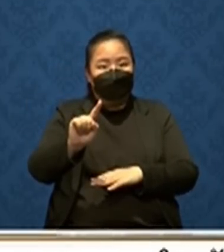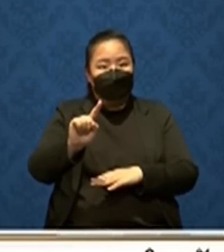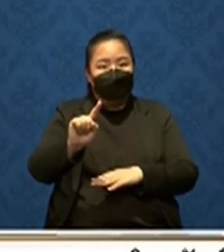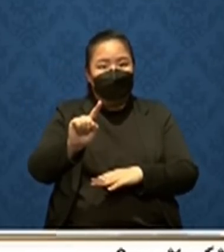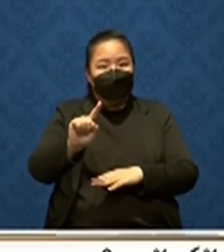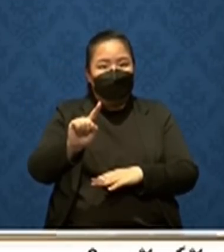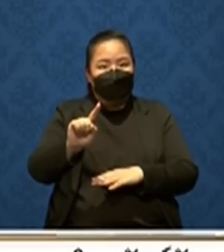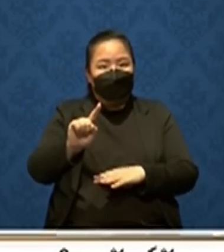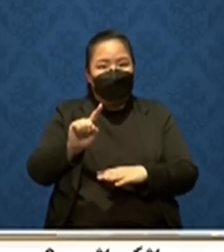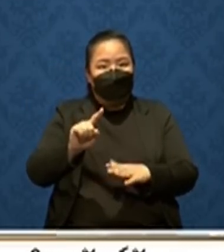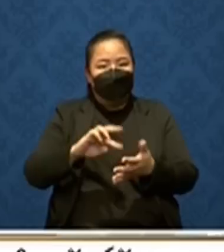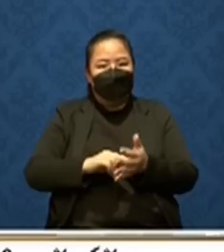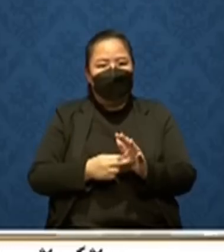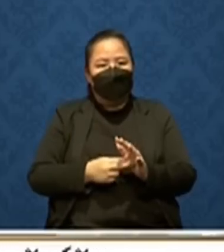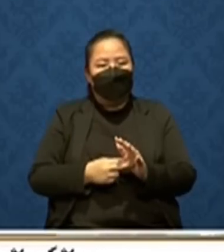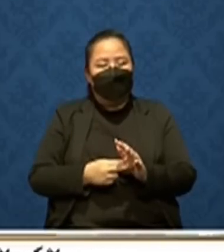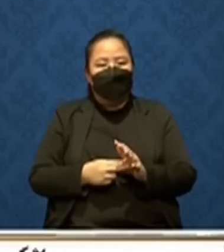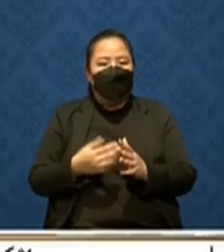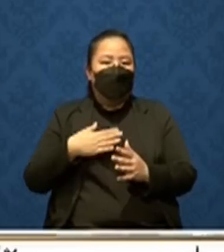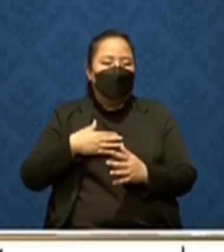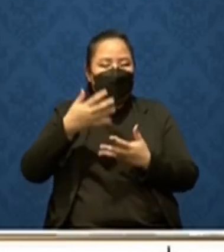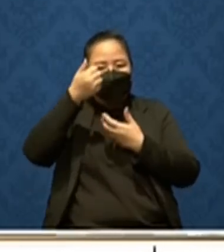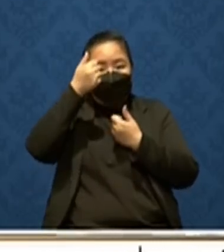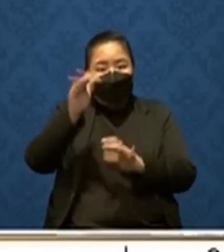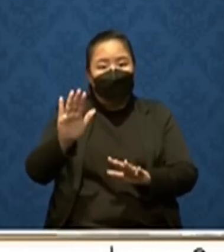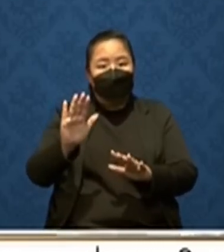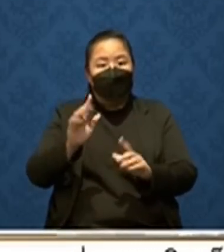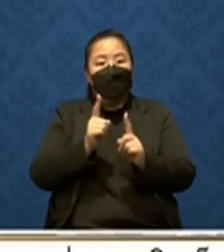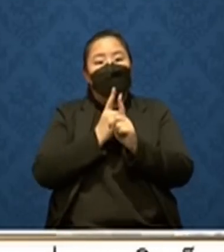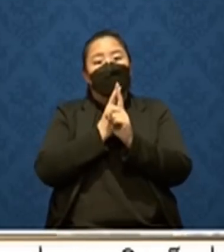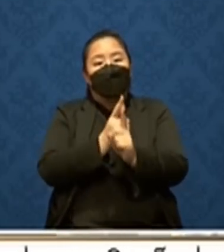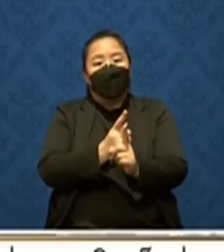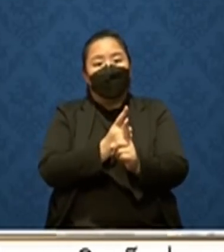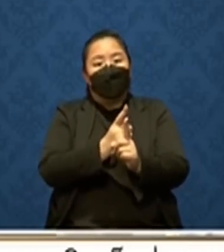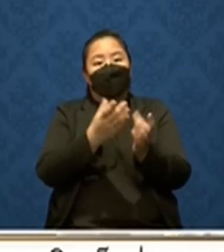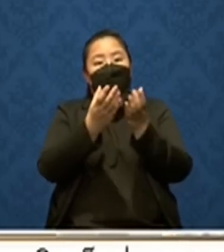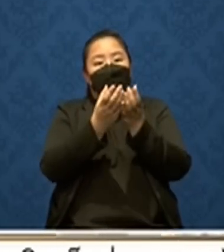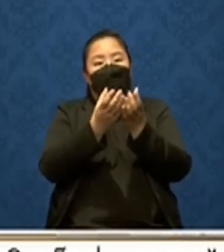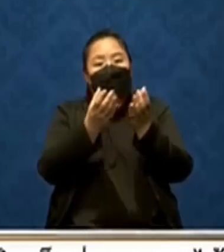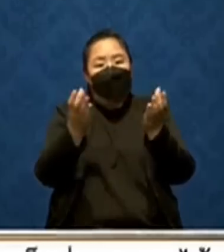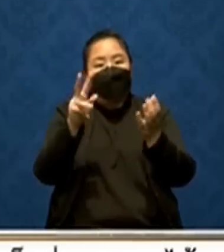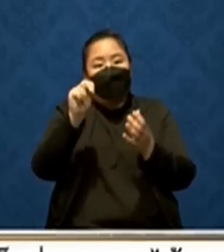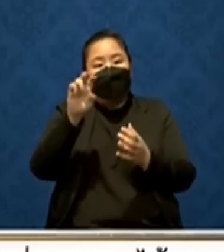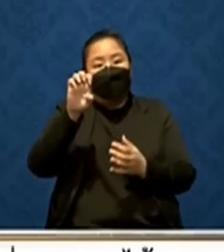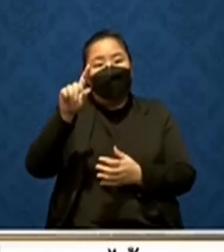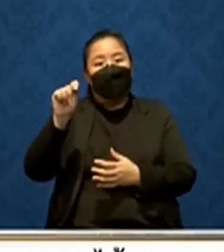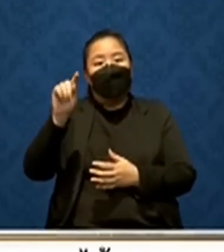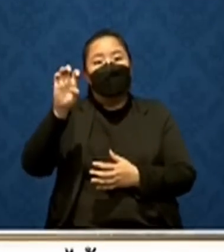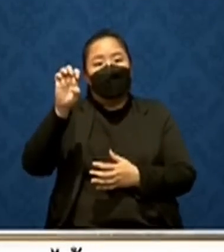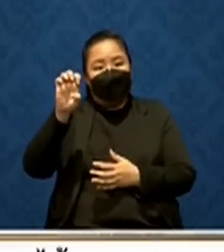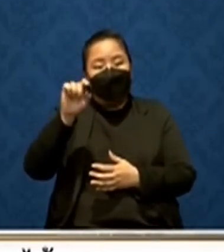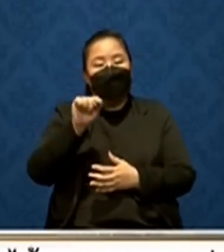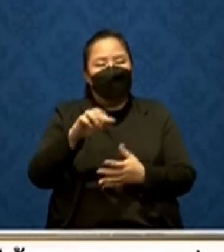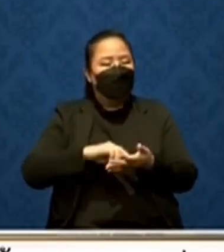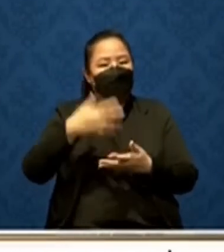เพิกเฉยต่อการปฏิบัติตามหลักนิติรัฐนิติธรรมเธอเป็นคนที่ไม่สนใจ